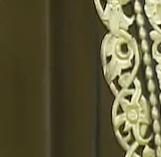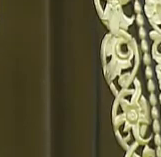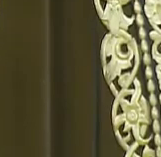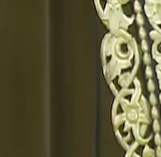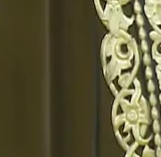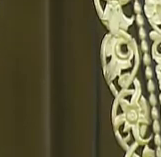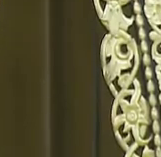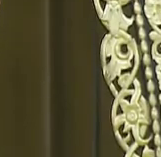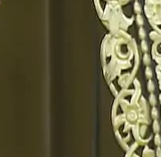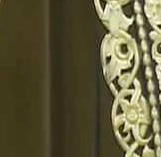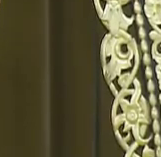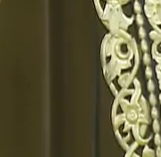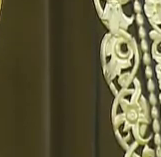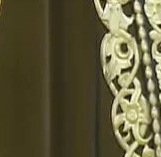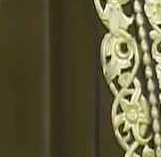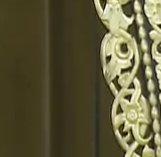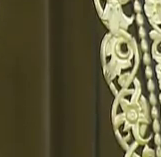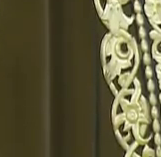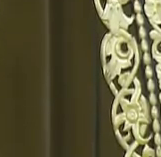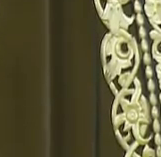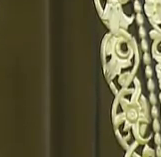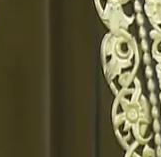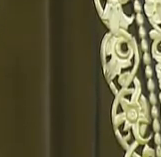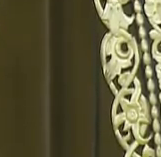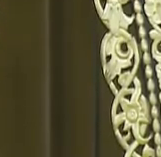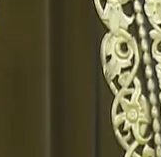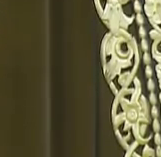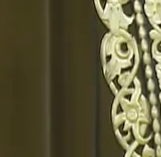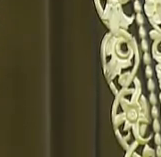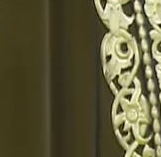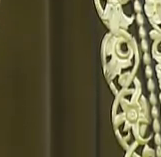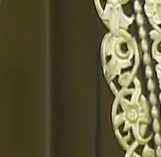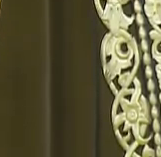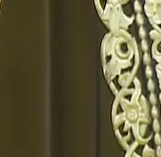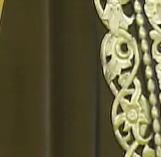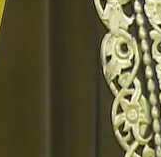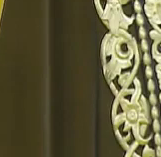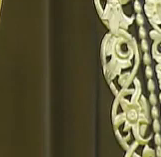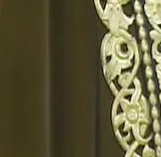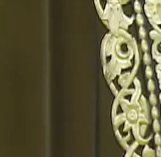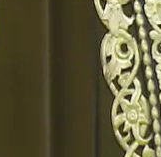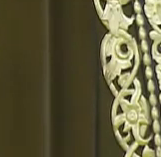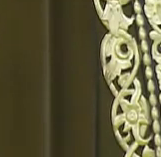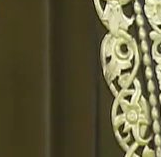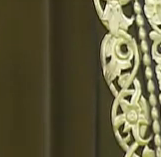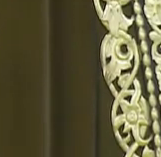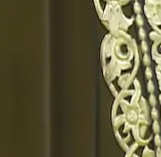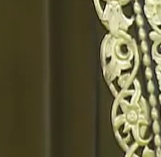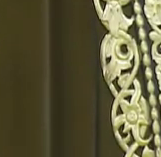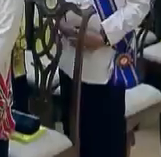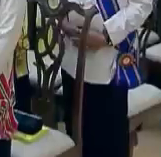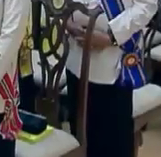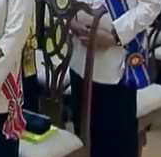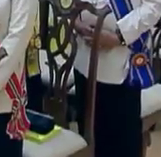atas pemerintahan yang adil dan aman dalam